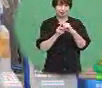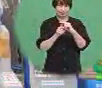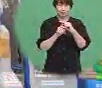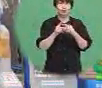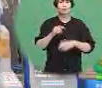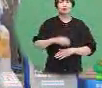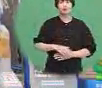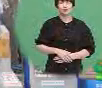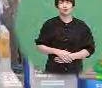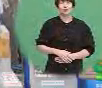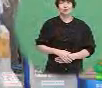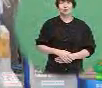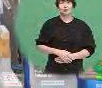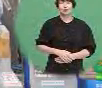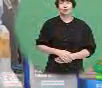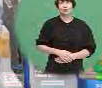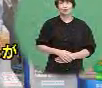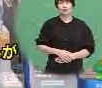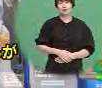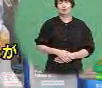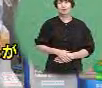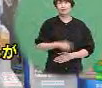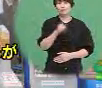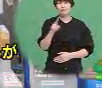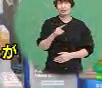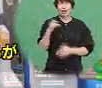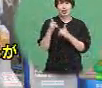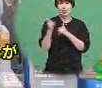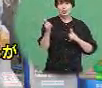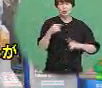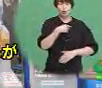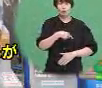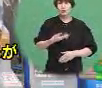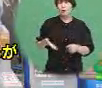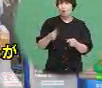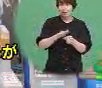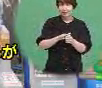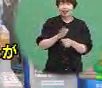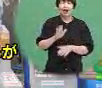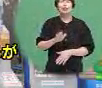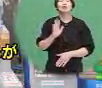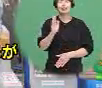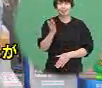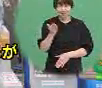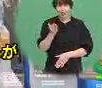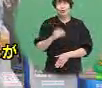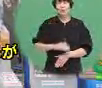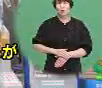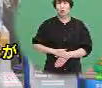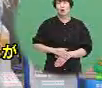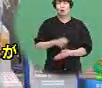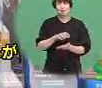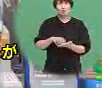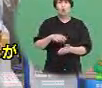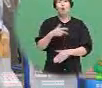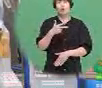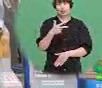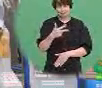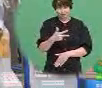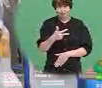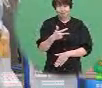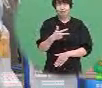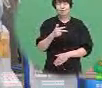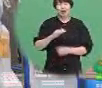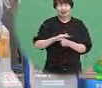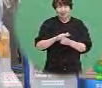からメッセージの方募集しておりますえZ世代の思いを載せたとはなっていますがえどんな世代の方でもえ